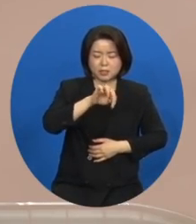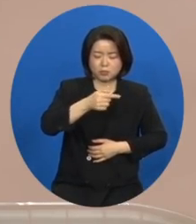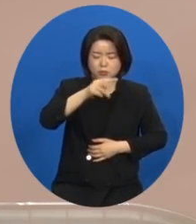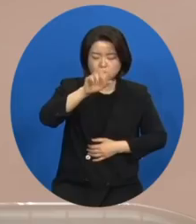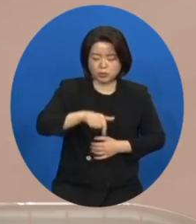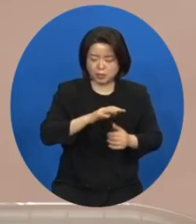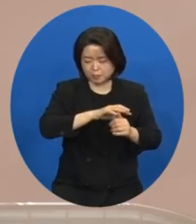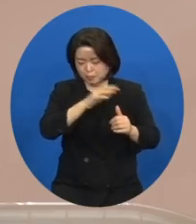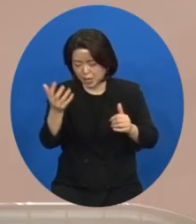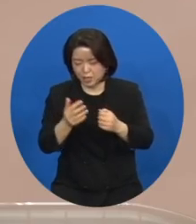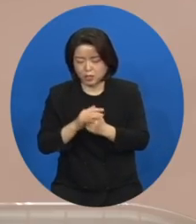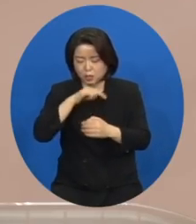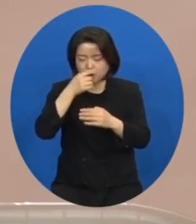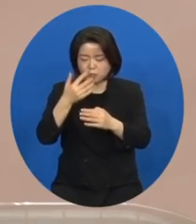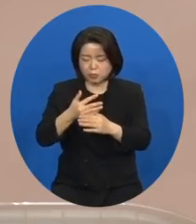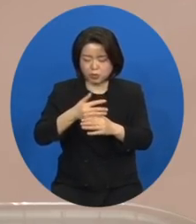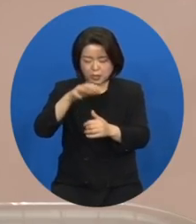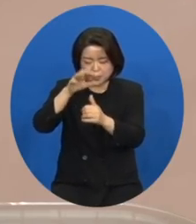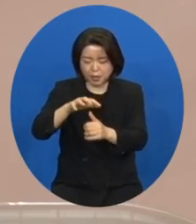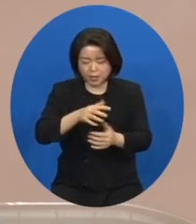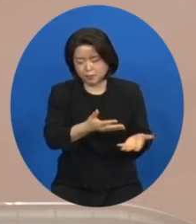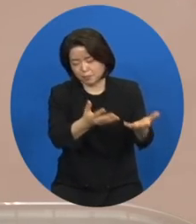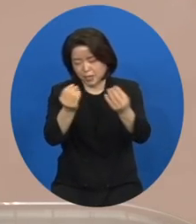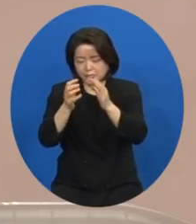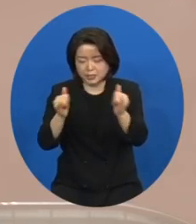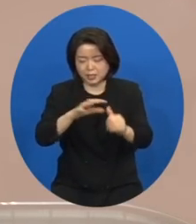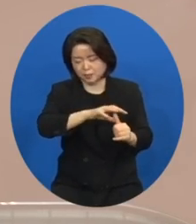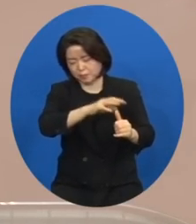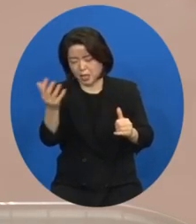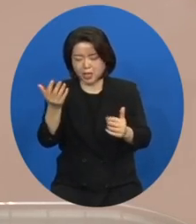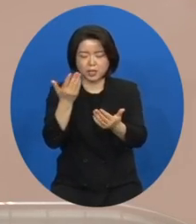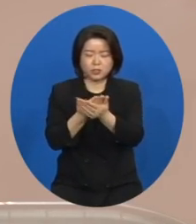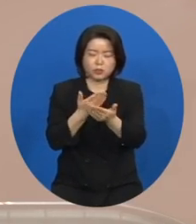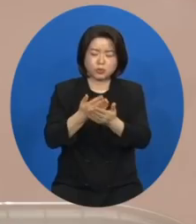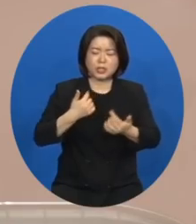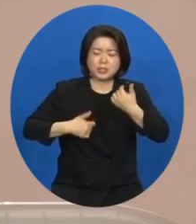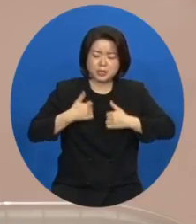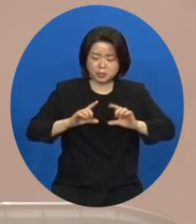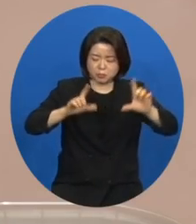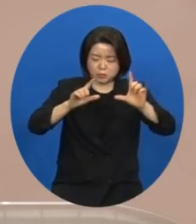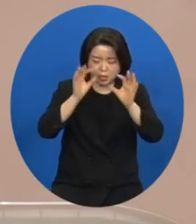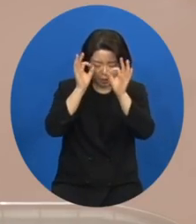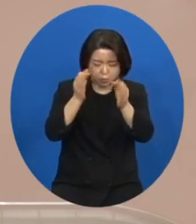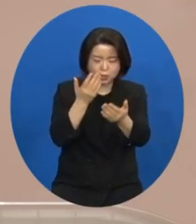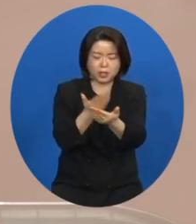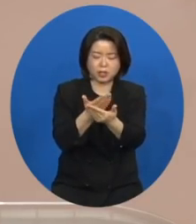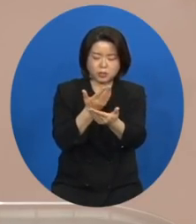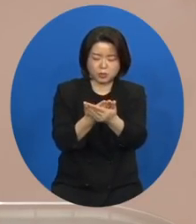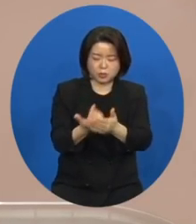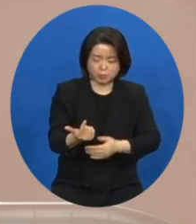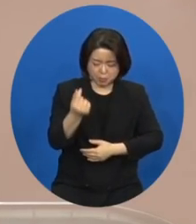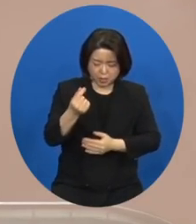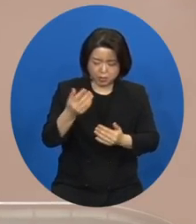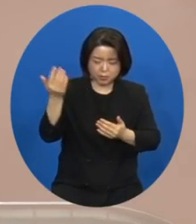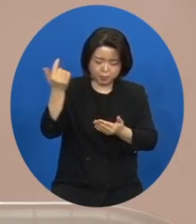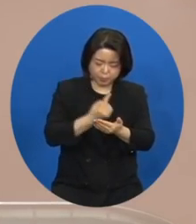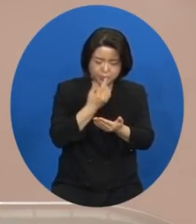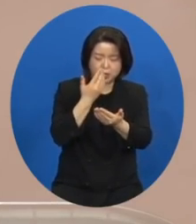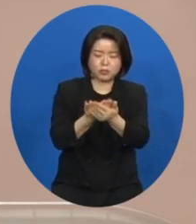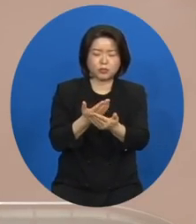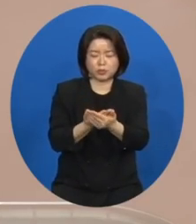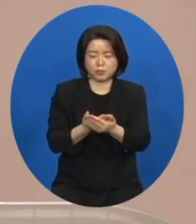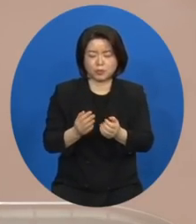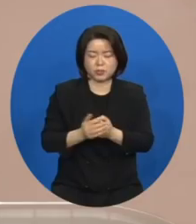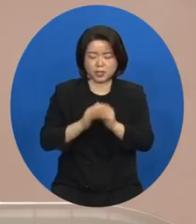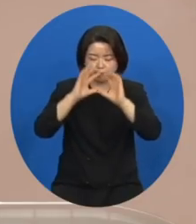주시며 북한의 억눌 양 이들을 해방 k 썼어 하나님 그 기쁨의 날을 볼 수 있도록 주요 속히 임하여 주시옵소서